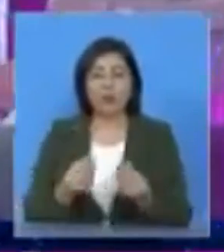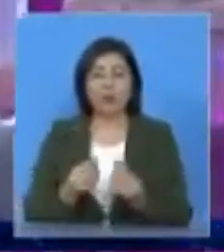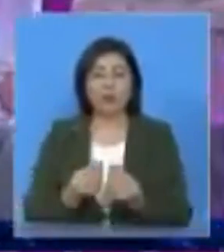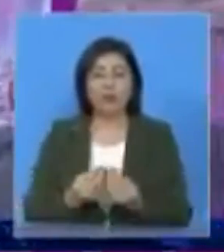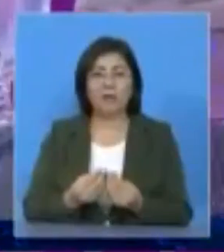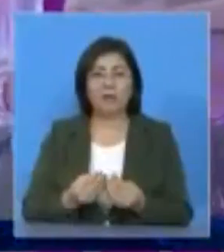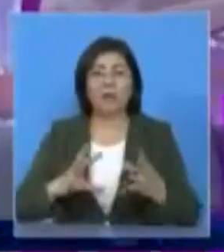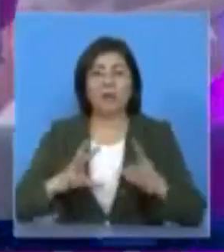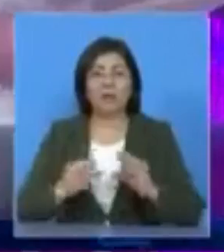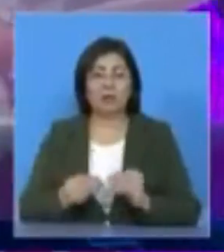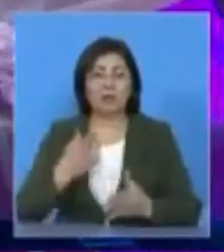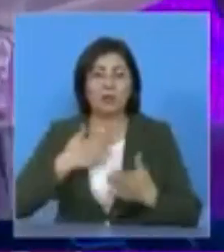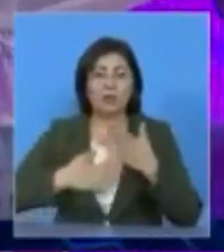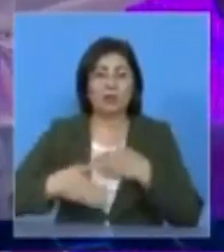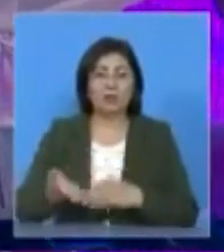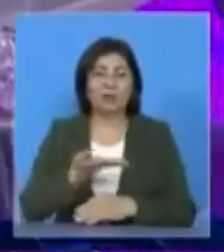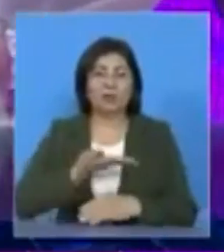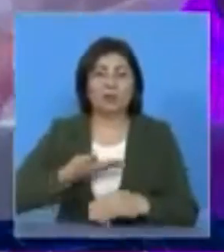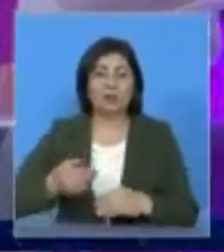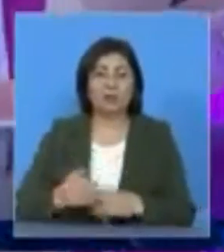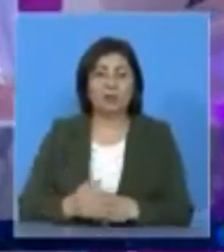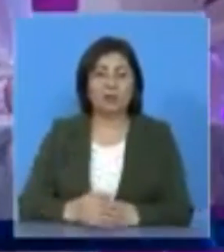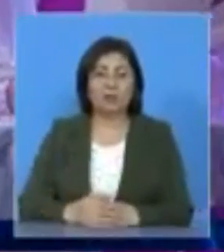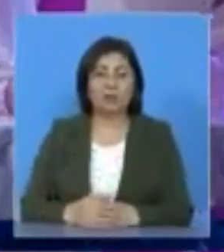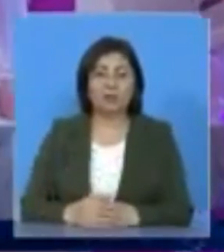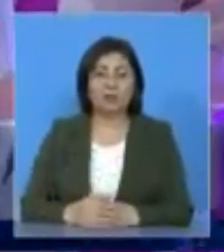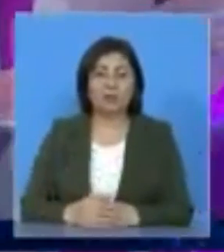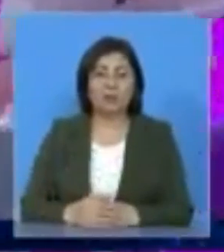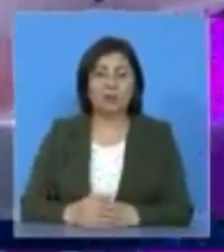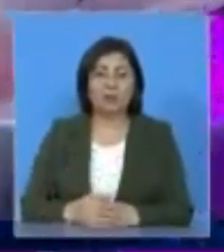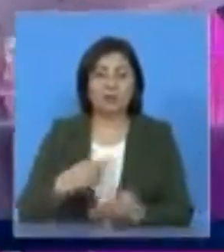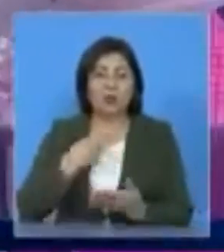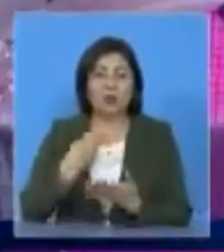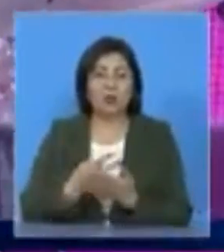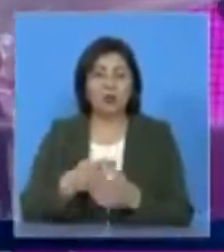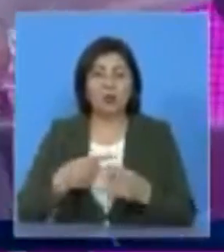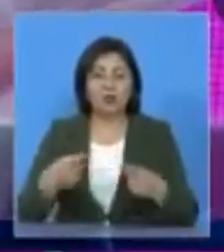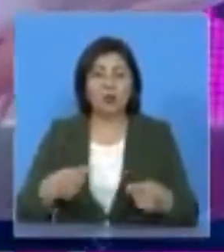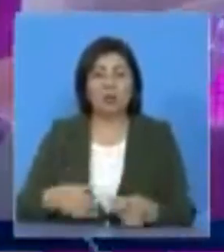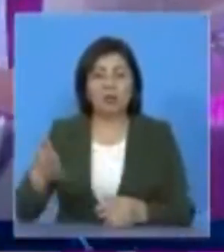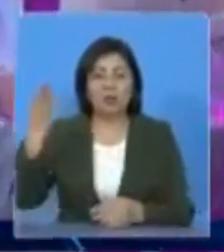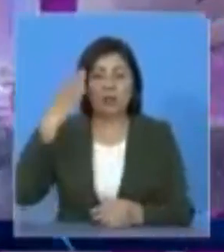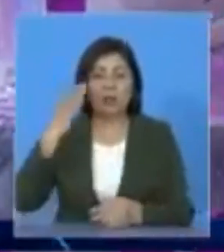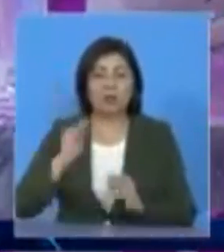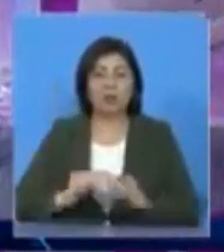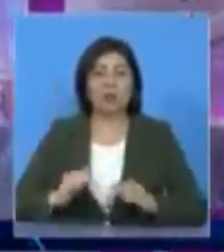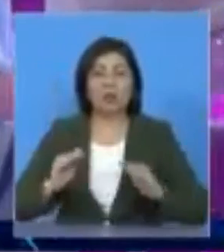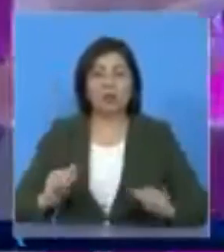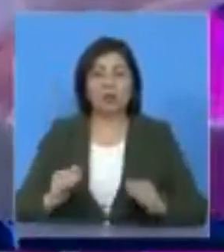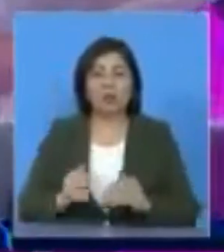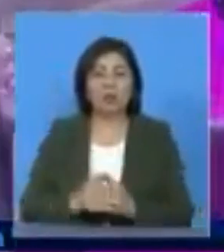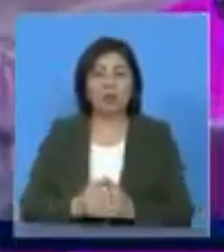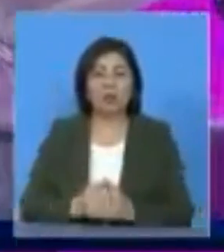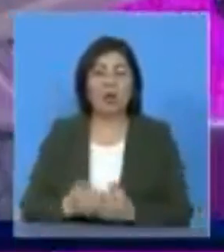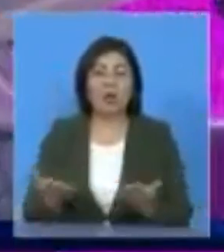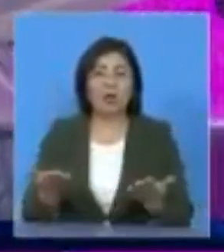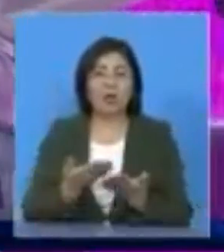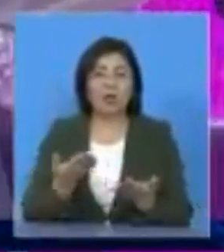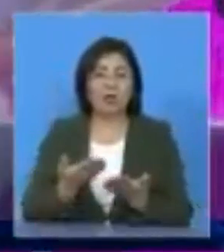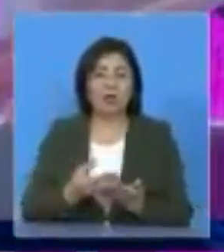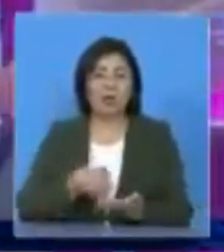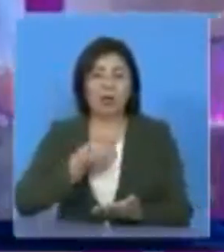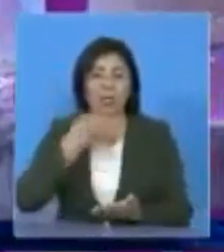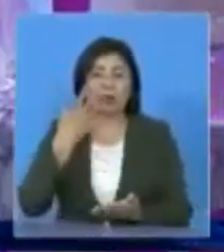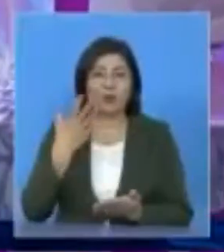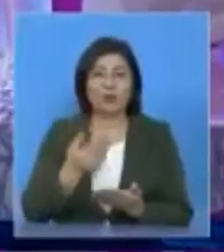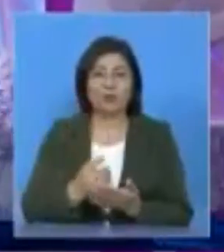всегда рады будем видеть юные таланты и дарования, которые, получив хороший